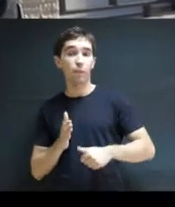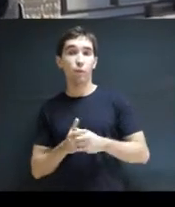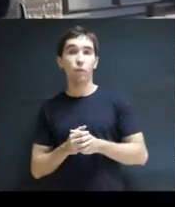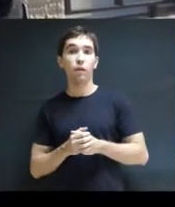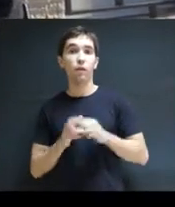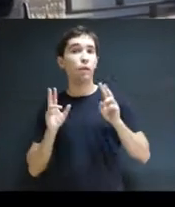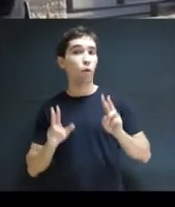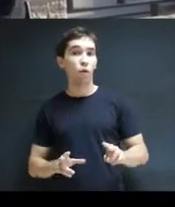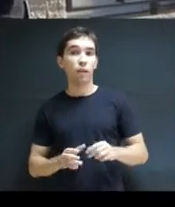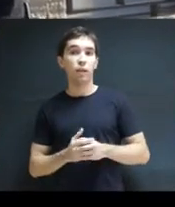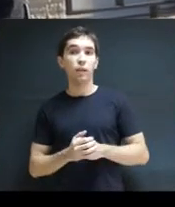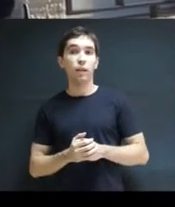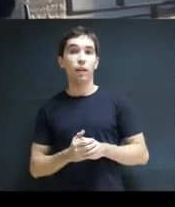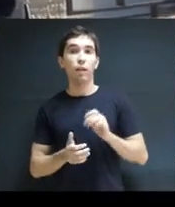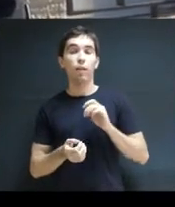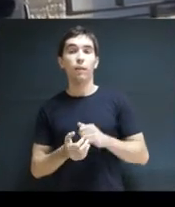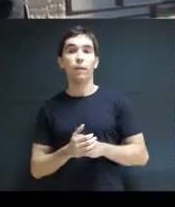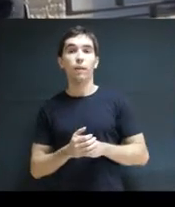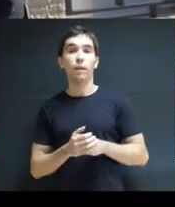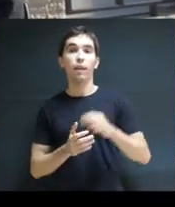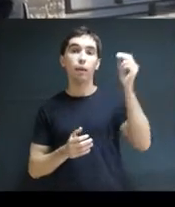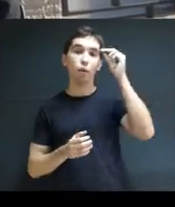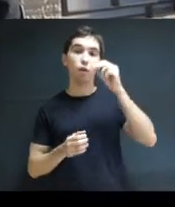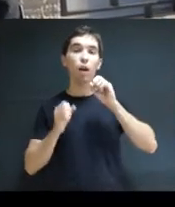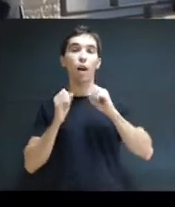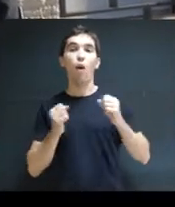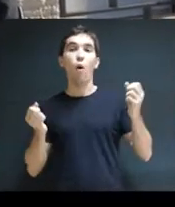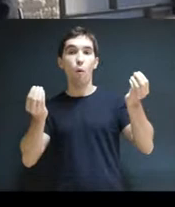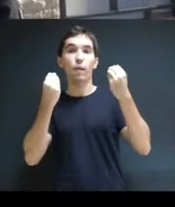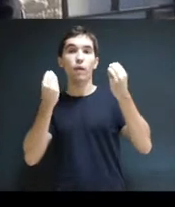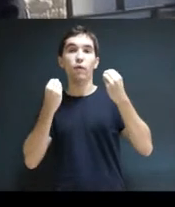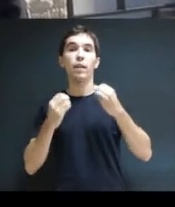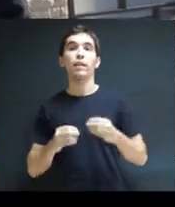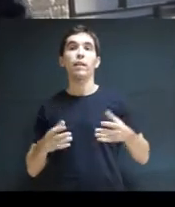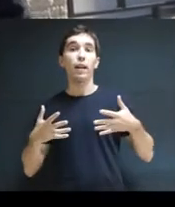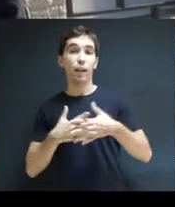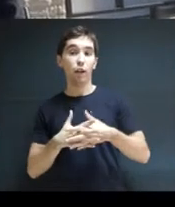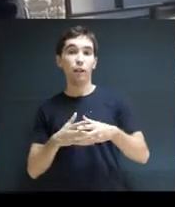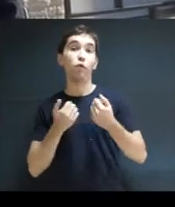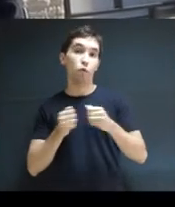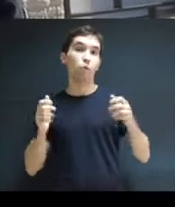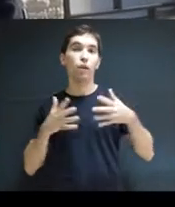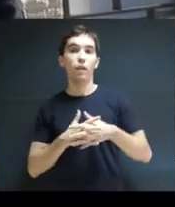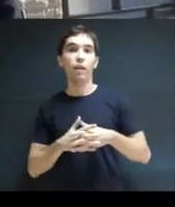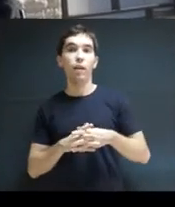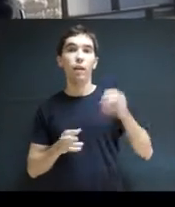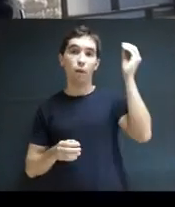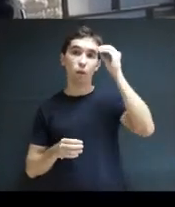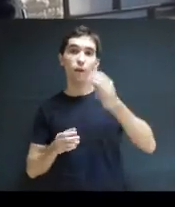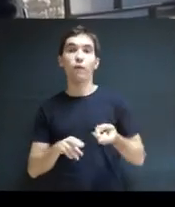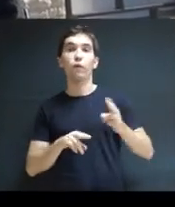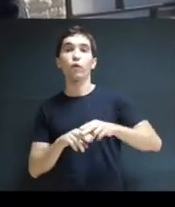doista se dotakla teme obrazovanja za demokratsko građanstvo, što sam saznala više o tome sa